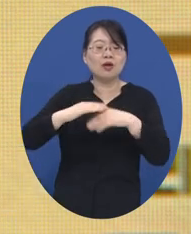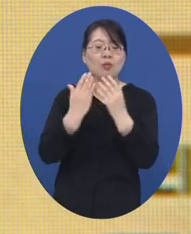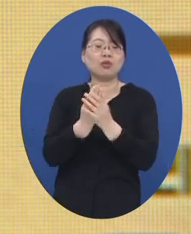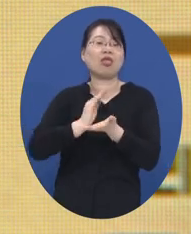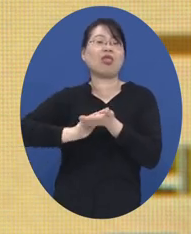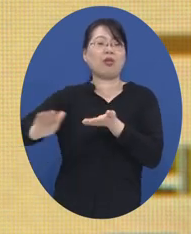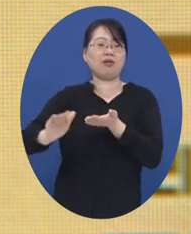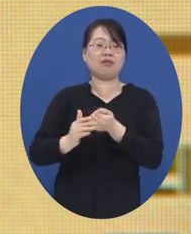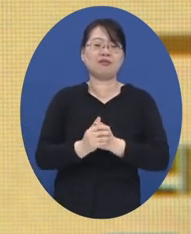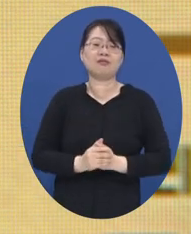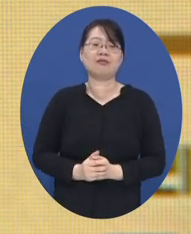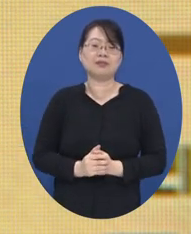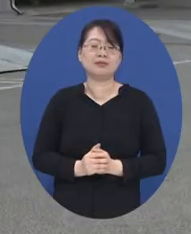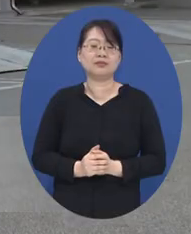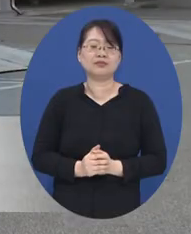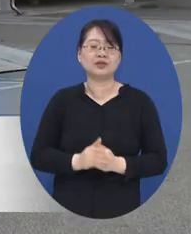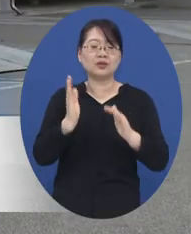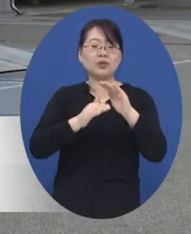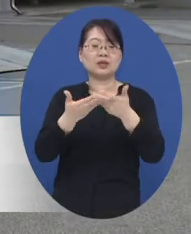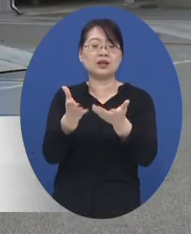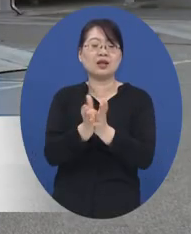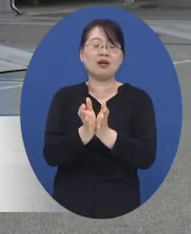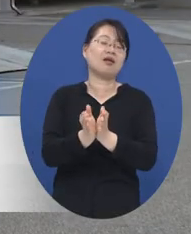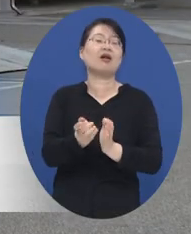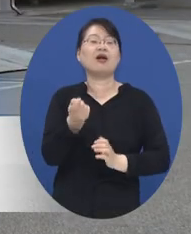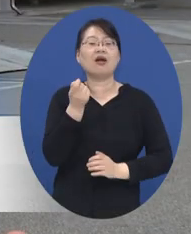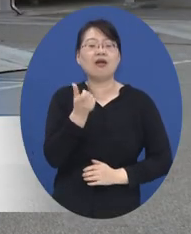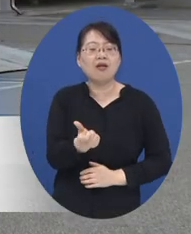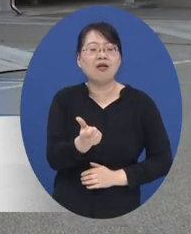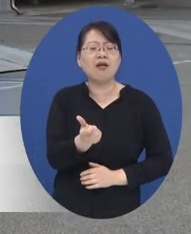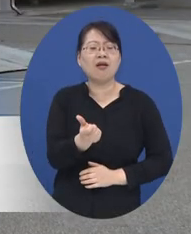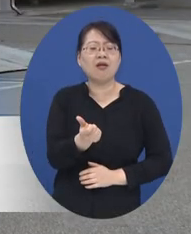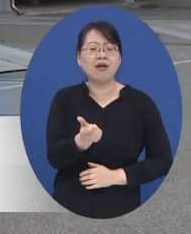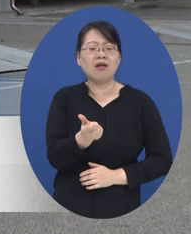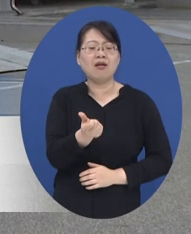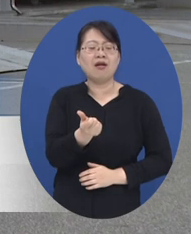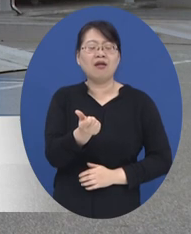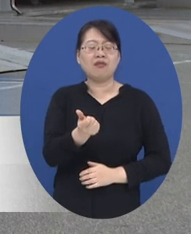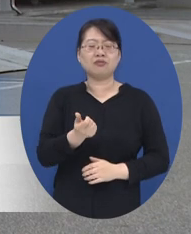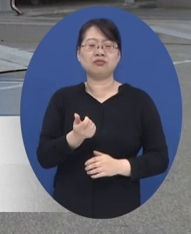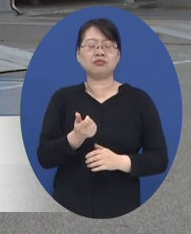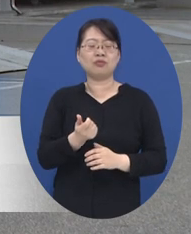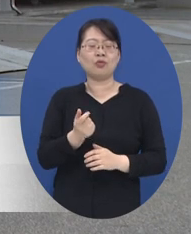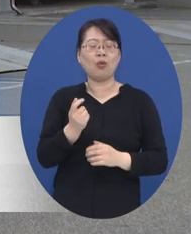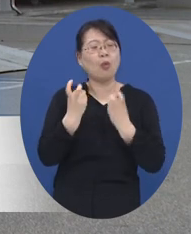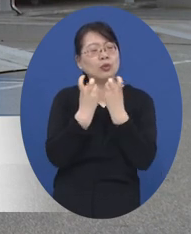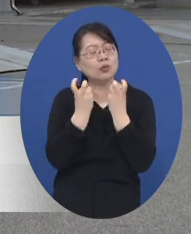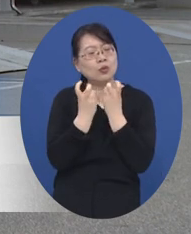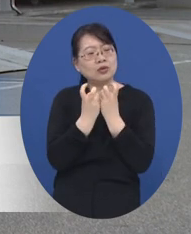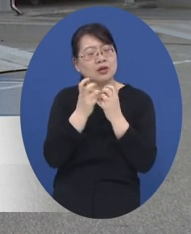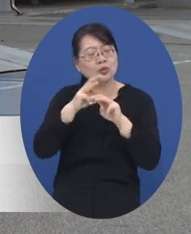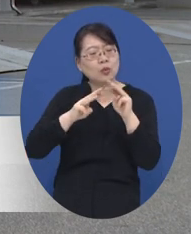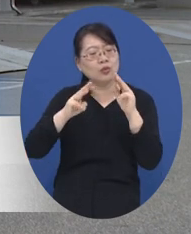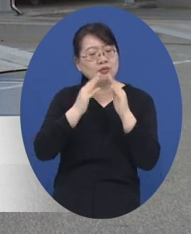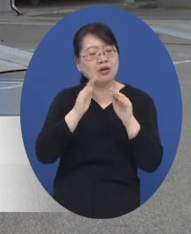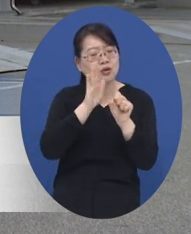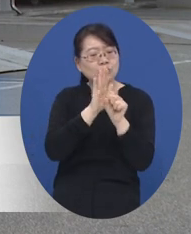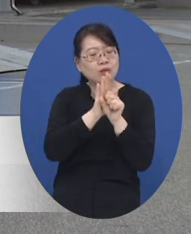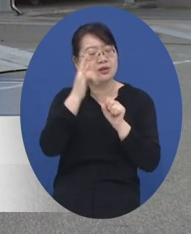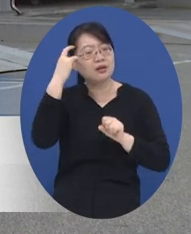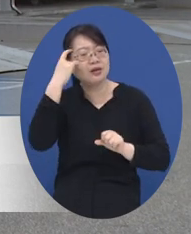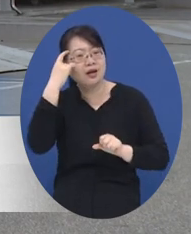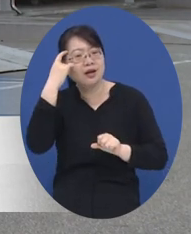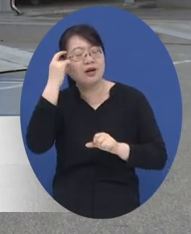모두 둥 가버렸습니다 공공기관이 최소한의 에 어떻게 에 농가들이 치 원할 것인가